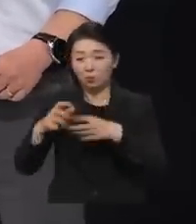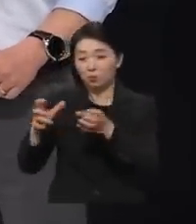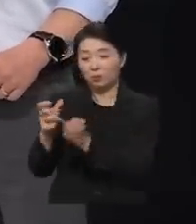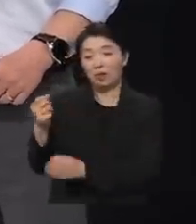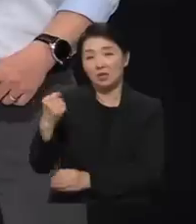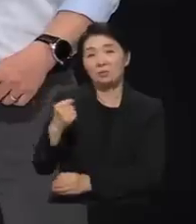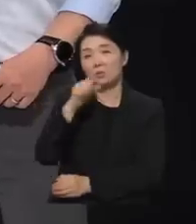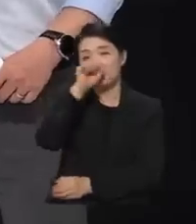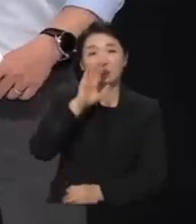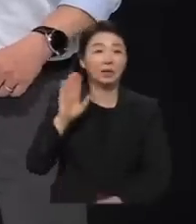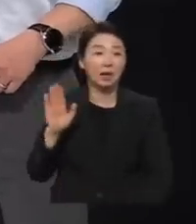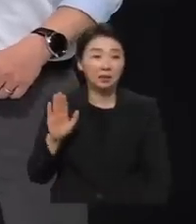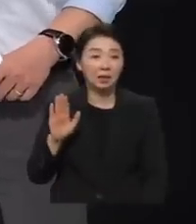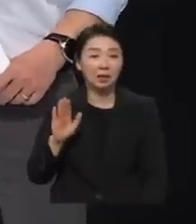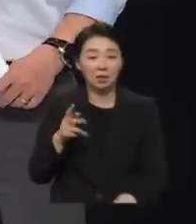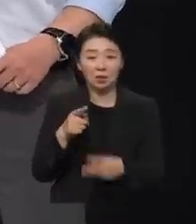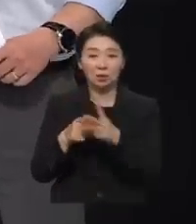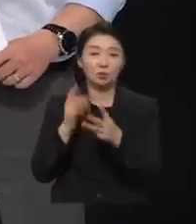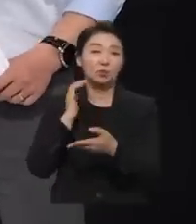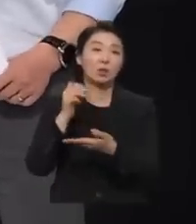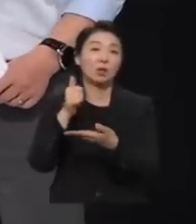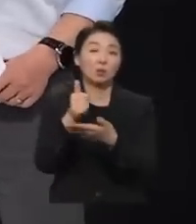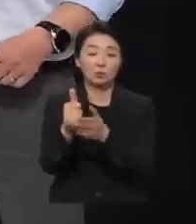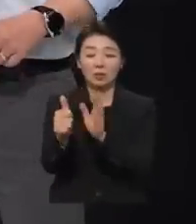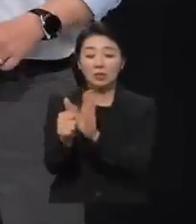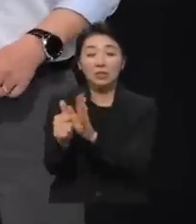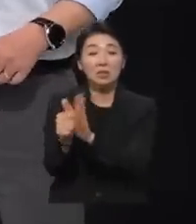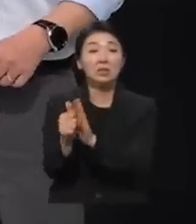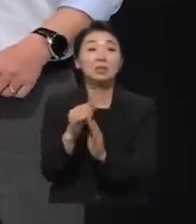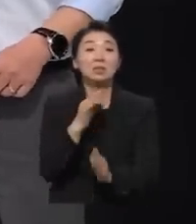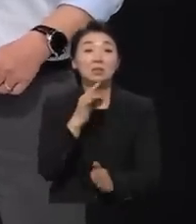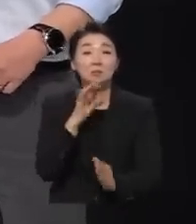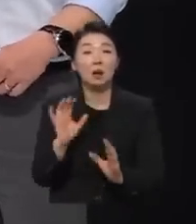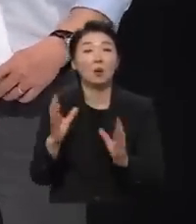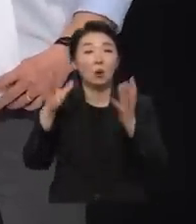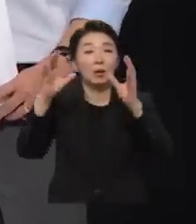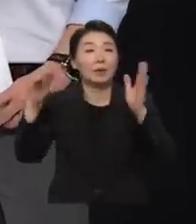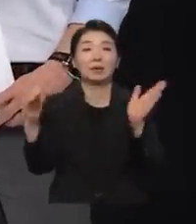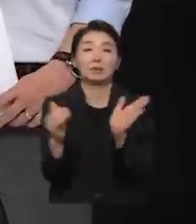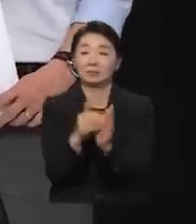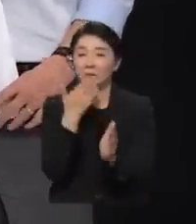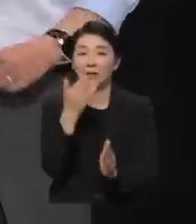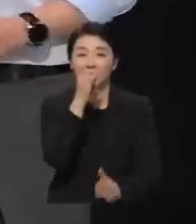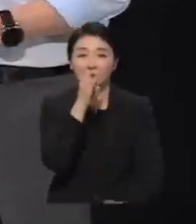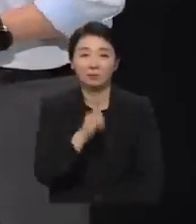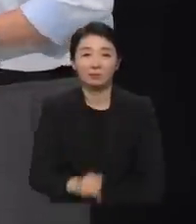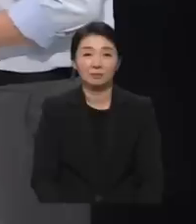지적도 나오는데요. 윤 대통령의 지지층만 환호하고 끝날 수 있다는 겁니다.